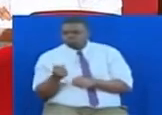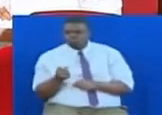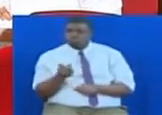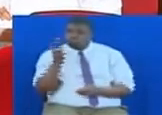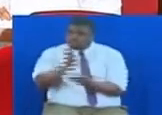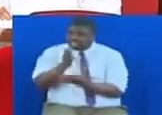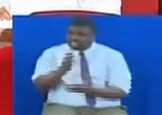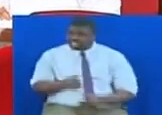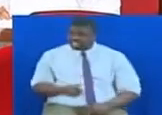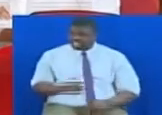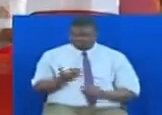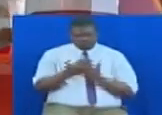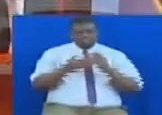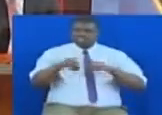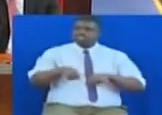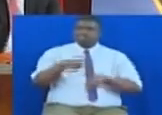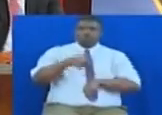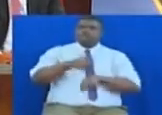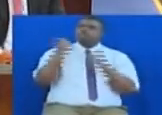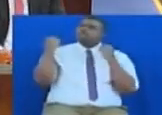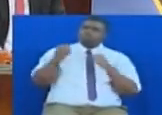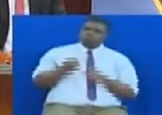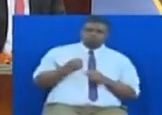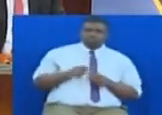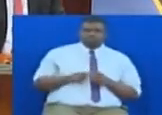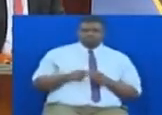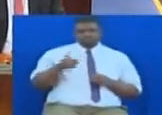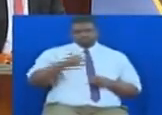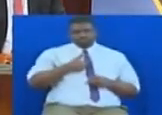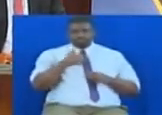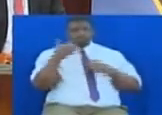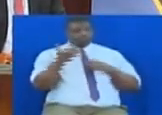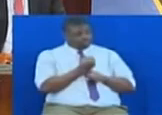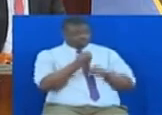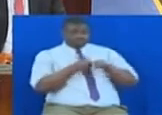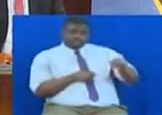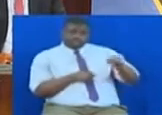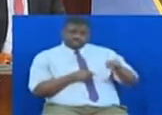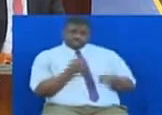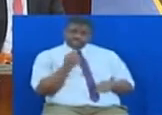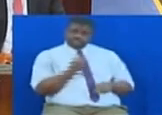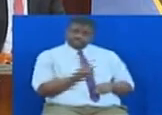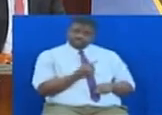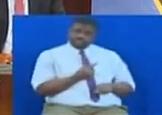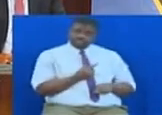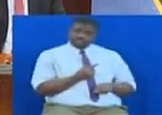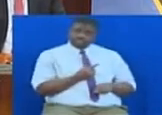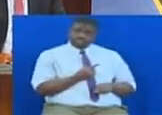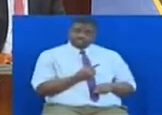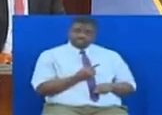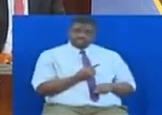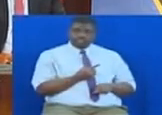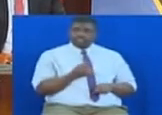mgumu sana. Sasa ndio wala mimi nilipopata ile nikasema hivyo pale alipopigwa. Mheshimiwa,